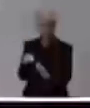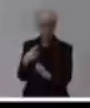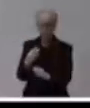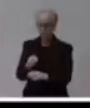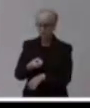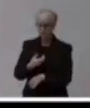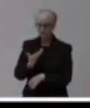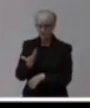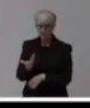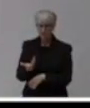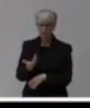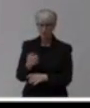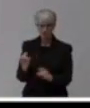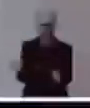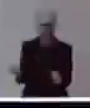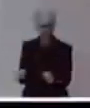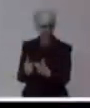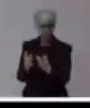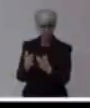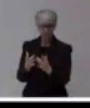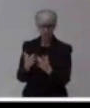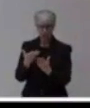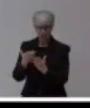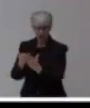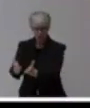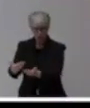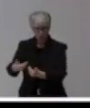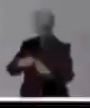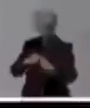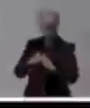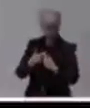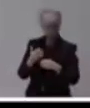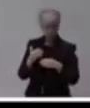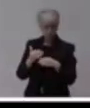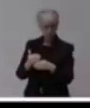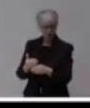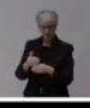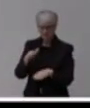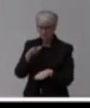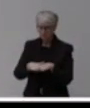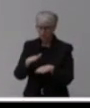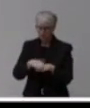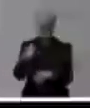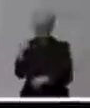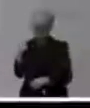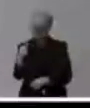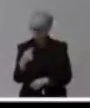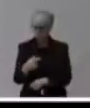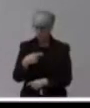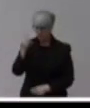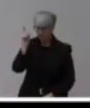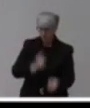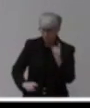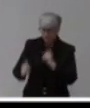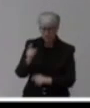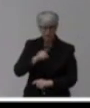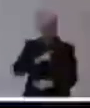sviluppo di opportunità di mutuo aiuto, condivisione di esperienze, di fatiche, di